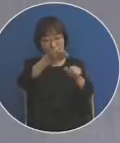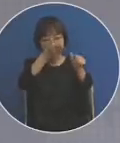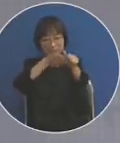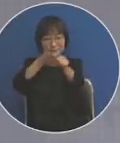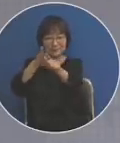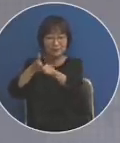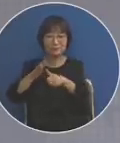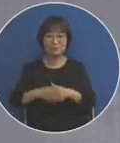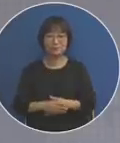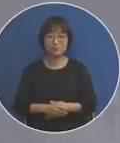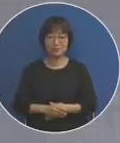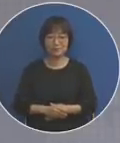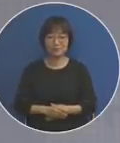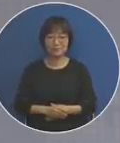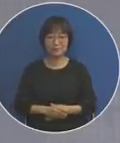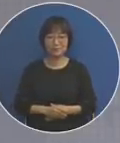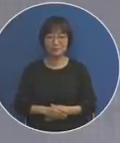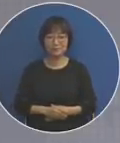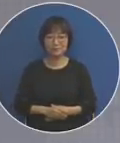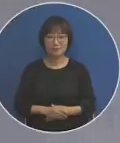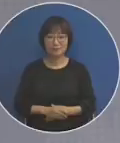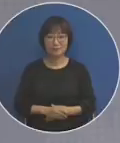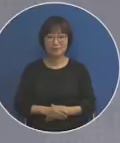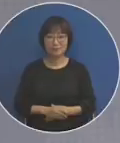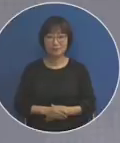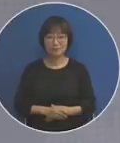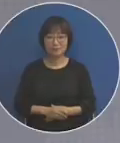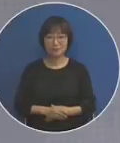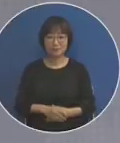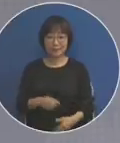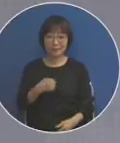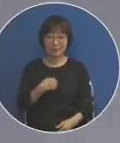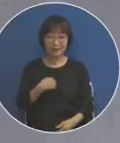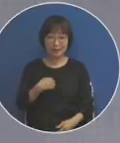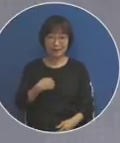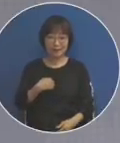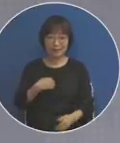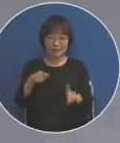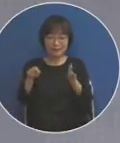see that take place. 내가 수십 년 신앙생활하는 동안에 몇 명 딱 만났는데